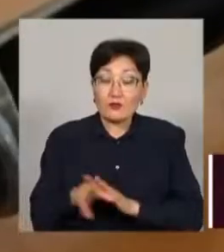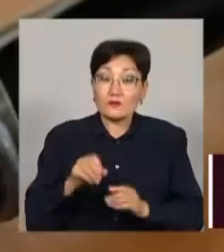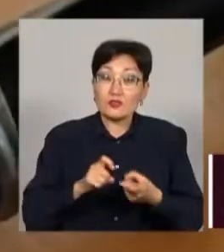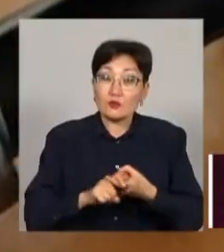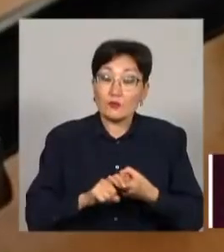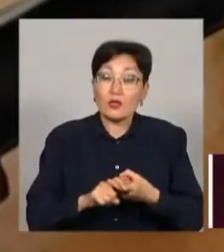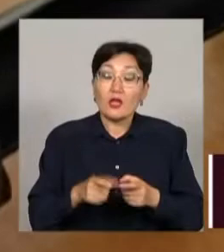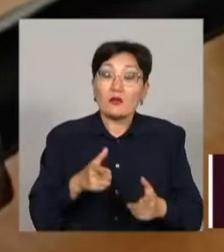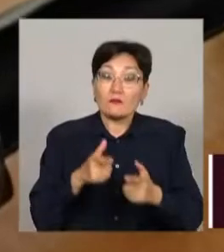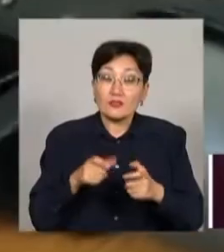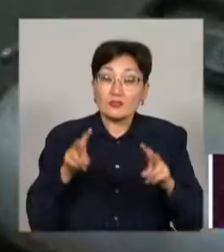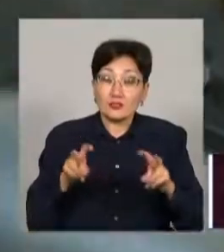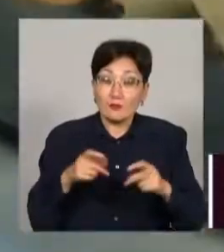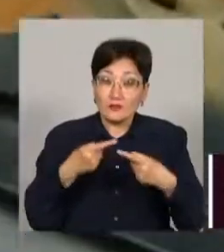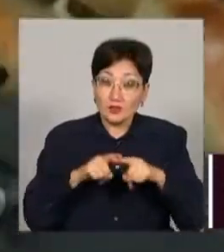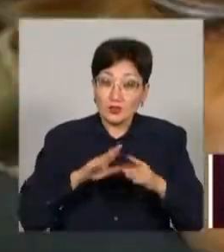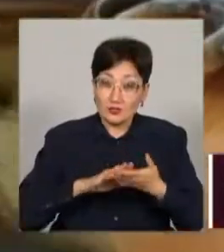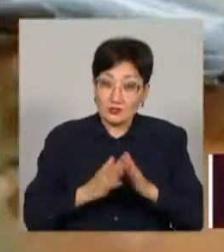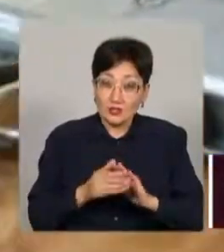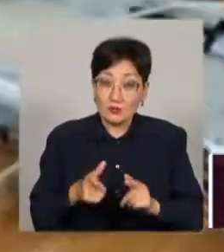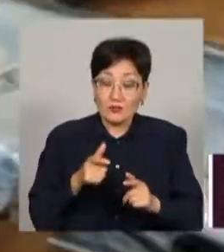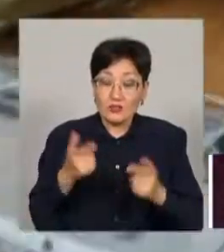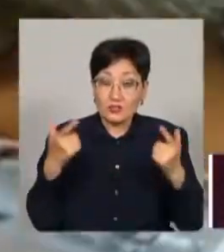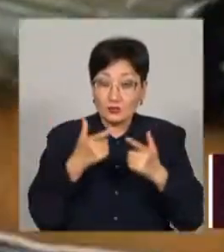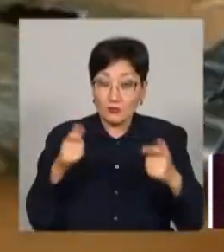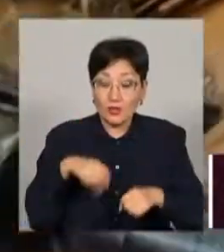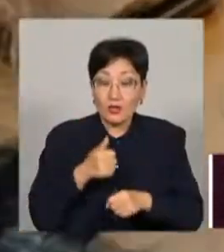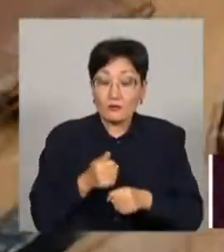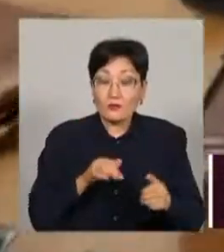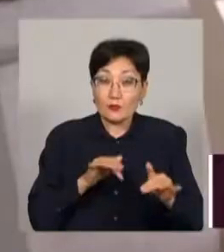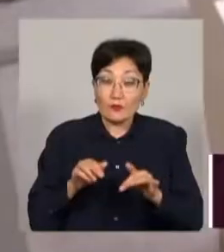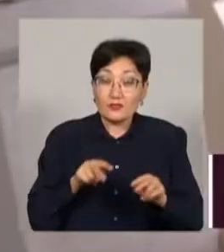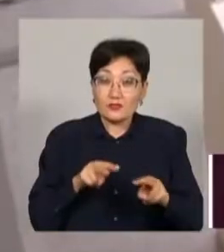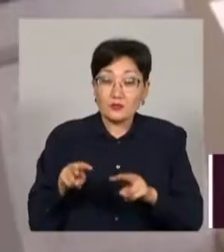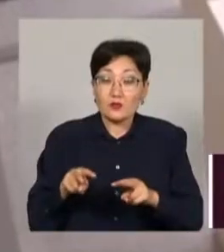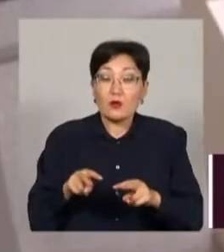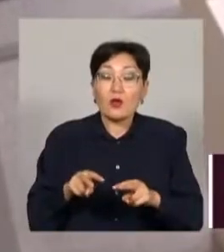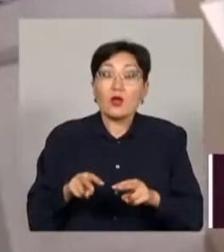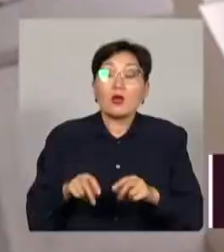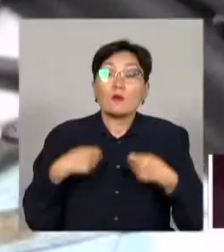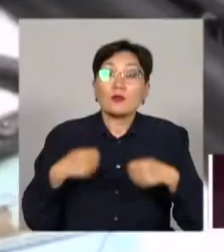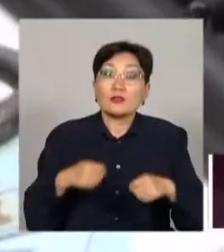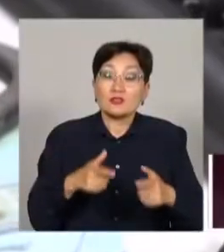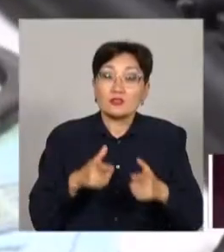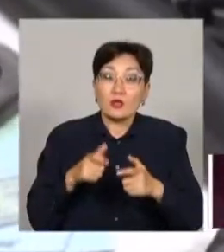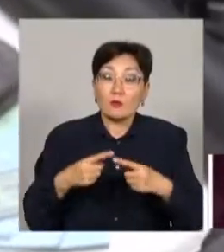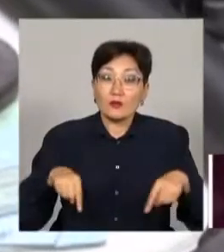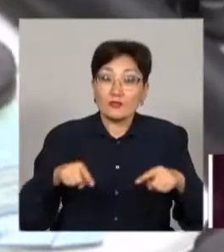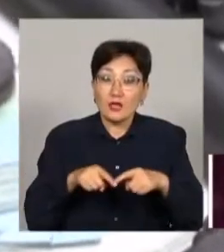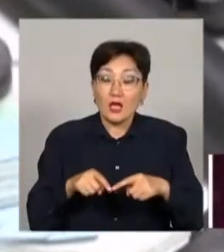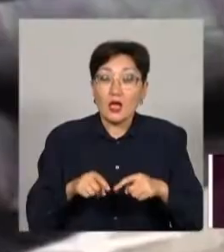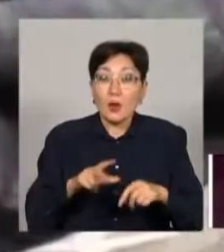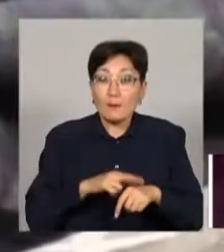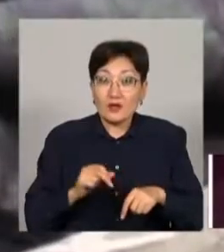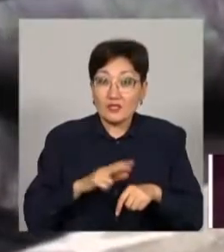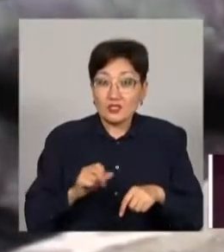его вида и технического состояния, сообщил глава отдела по контролю за оборотом оружия комитета адмполиции Асылбек